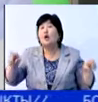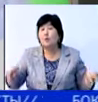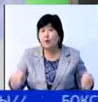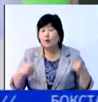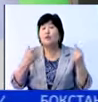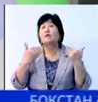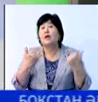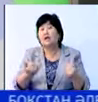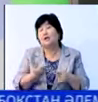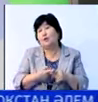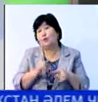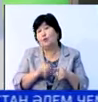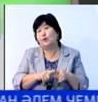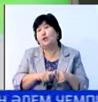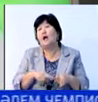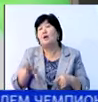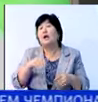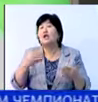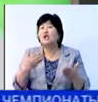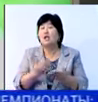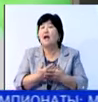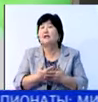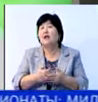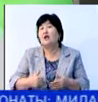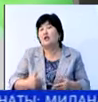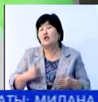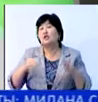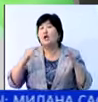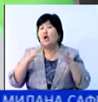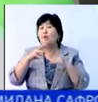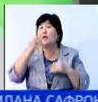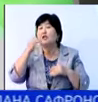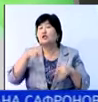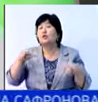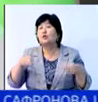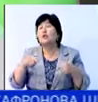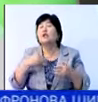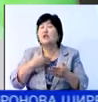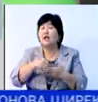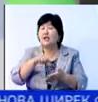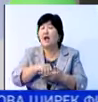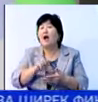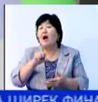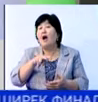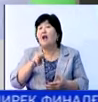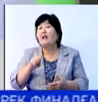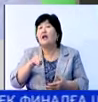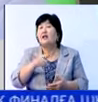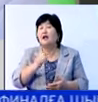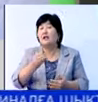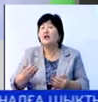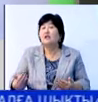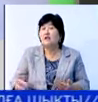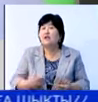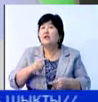жатқан ауылда, осындай бір жаңа еңселі мешіттің бой көтеруіне себепкер болып отыр. Алла Таала бұл кісілердің жасаған